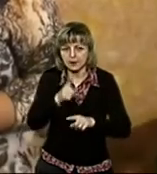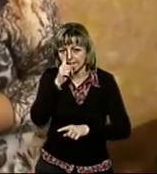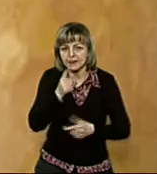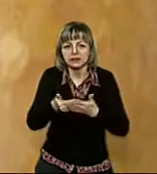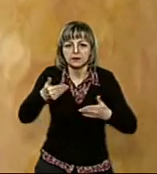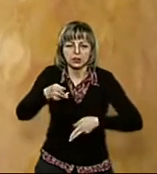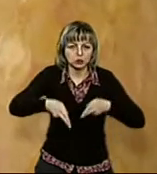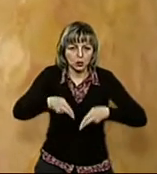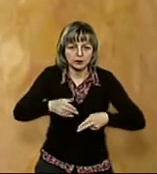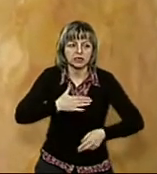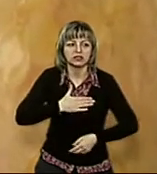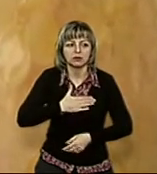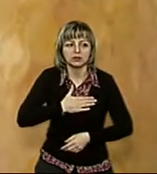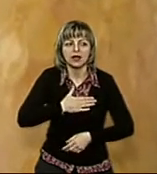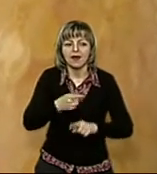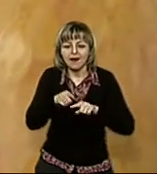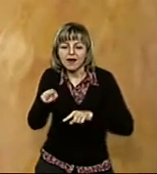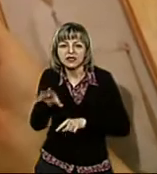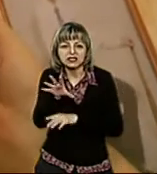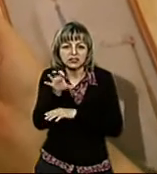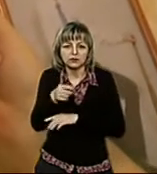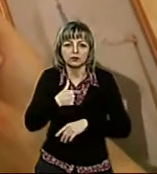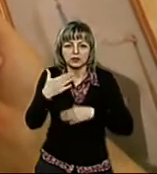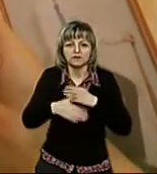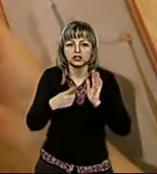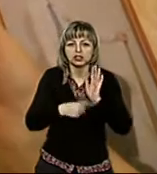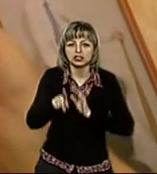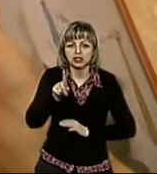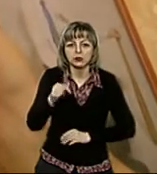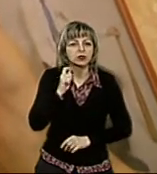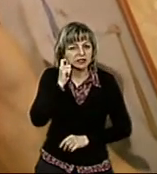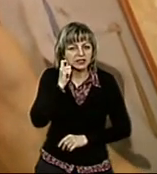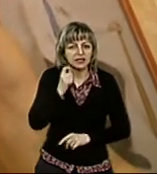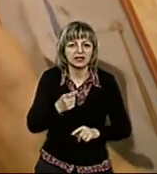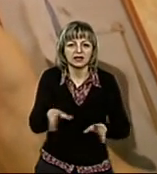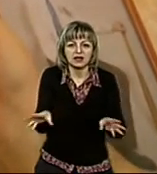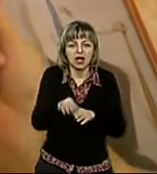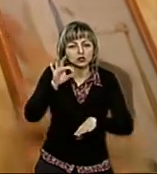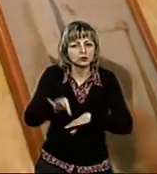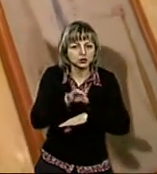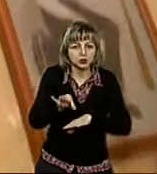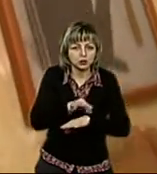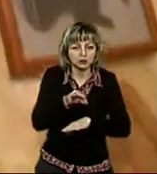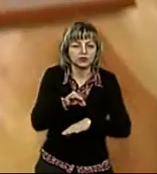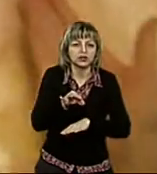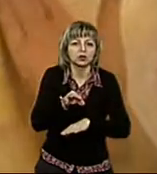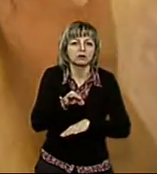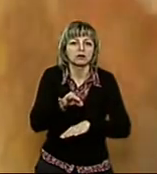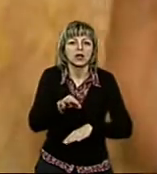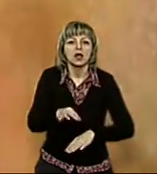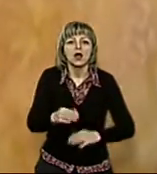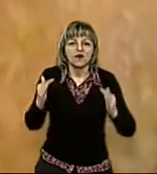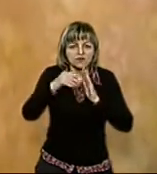місяць до операції моєї. А на цій фотографії мені вже 61 рік. Це з чоловіком своїм Іваном Івановичем.